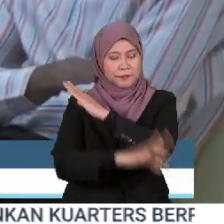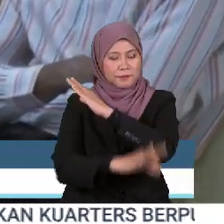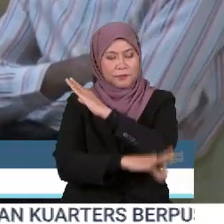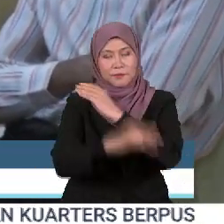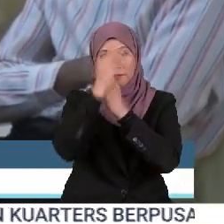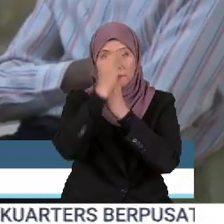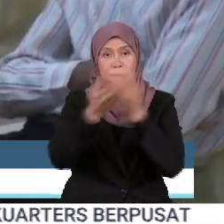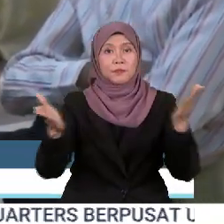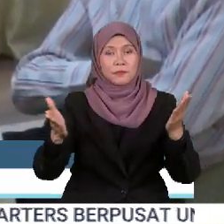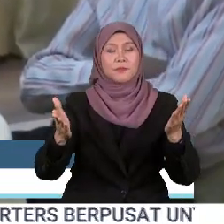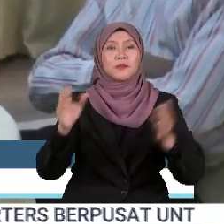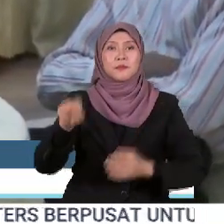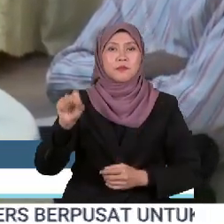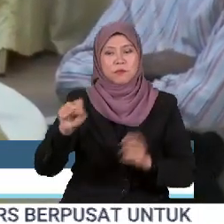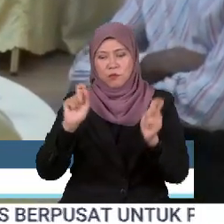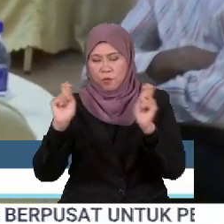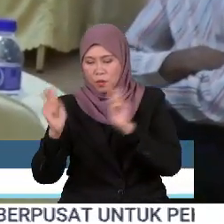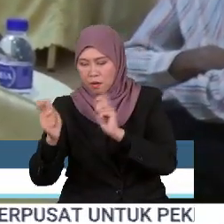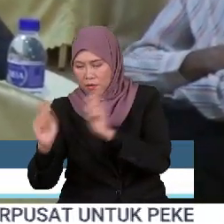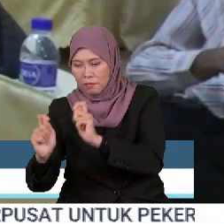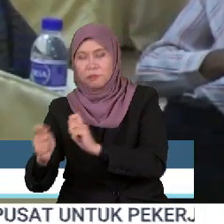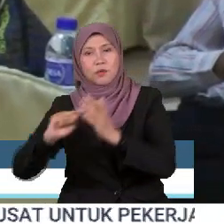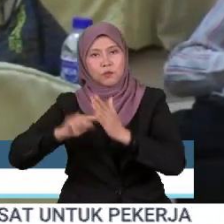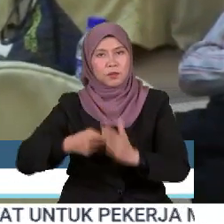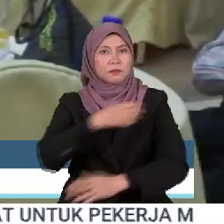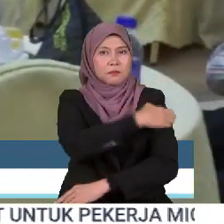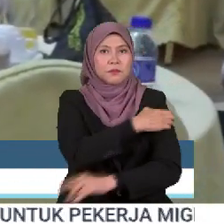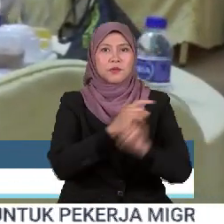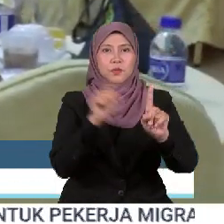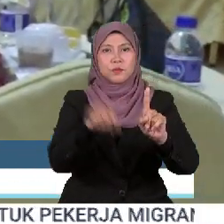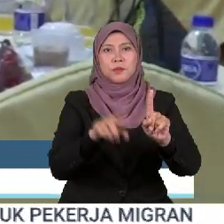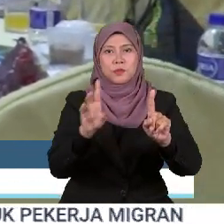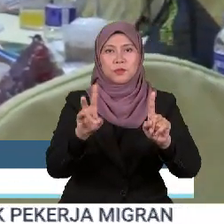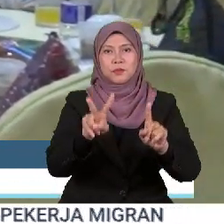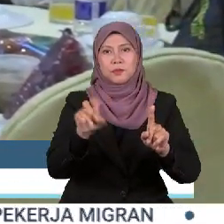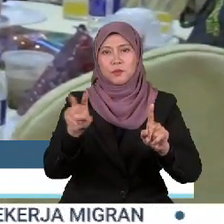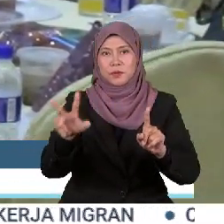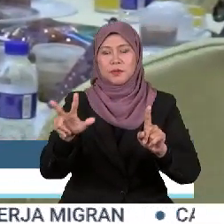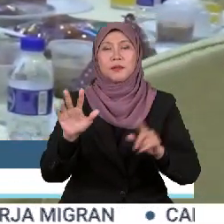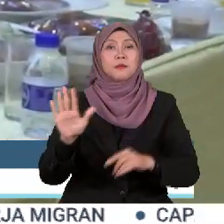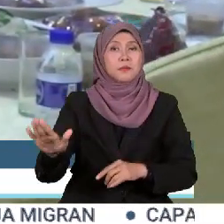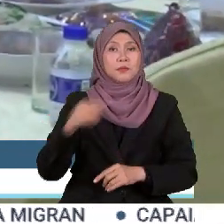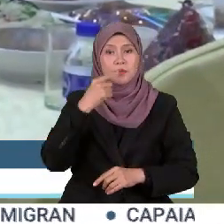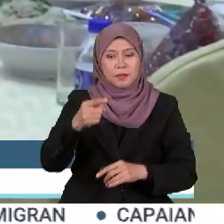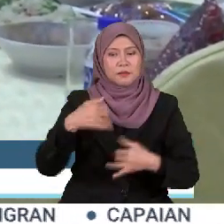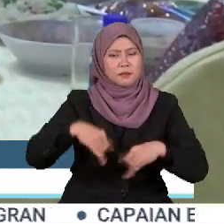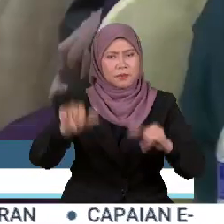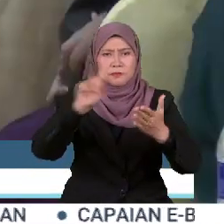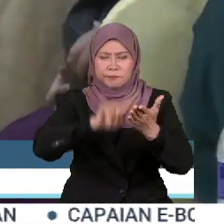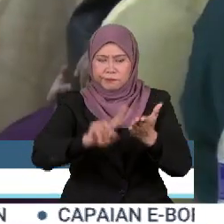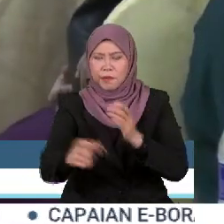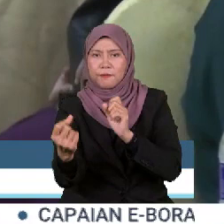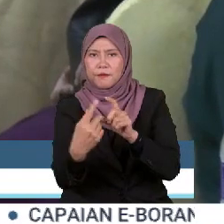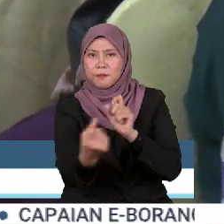memaklumkan meskipun pembaharuan sudah mulai berkuat kuasa pada satu Januari 2023 pihaknya masih meneliti